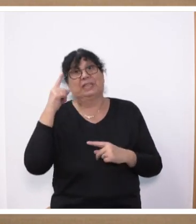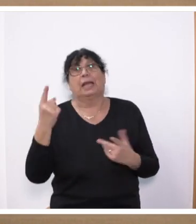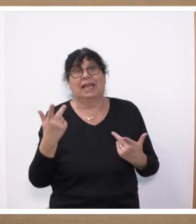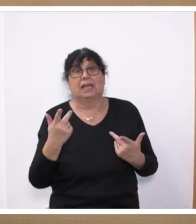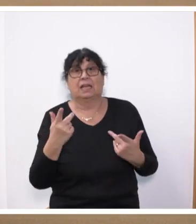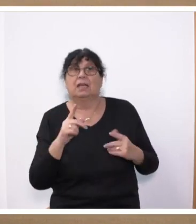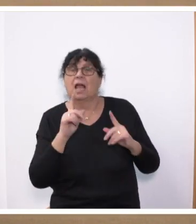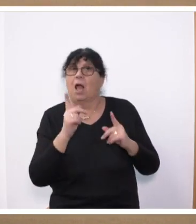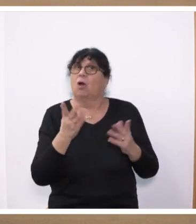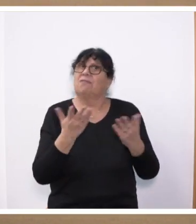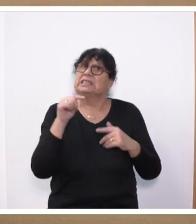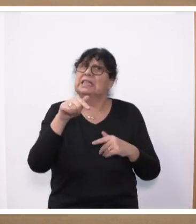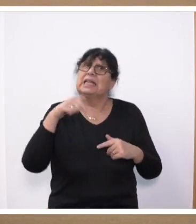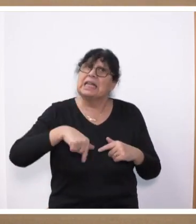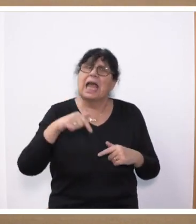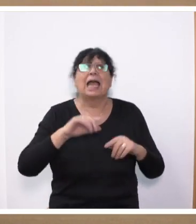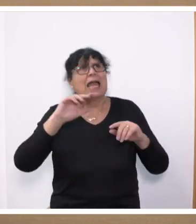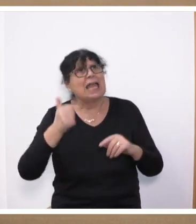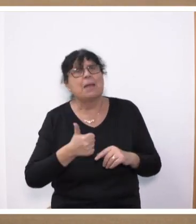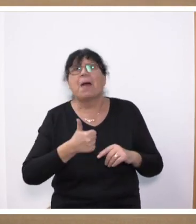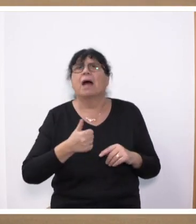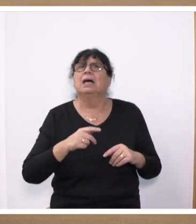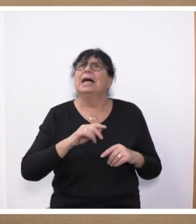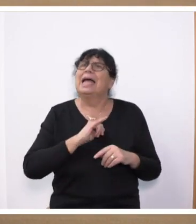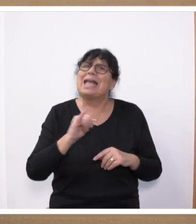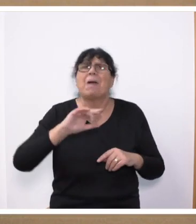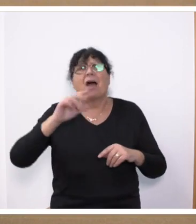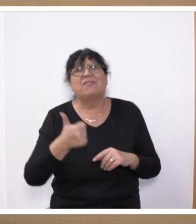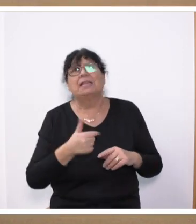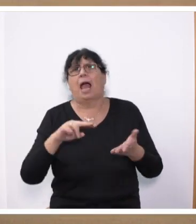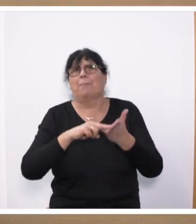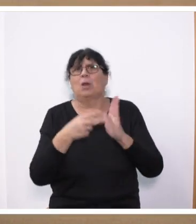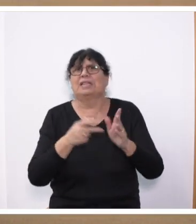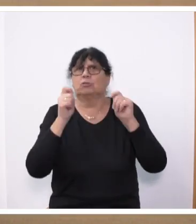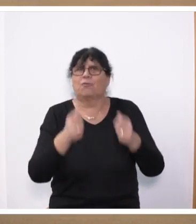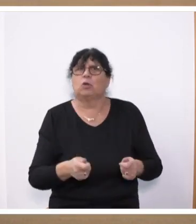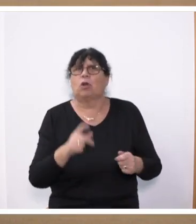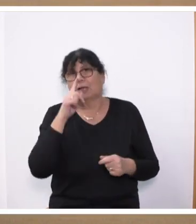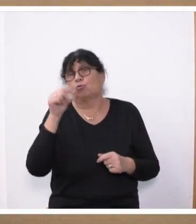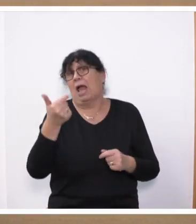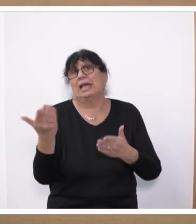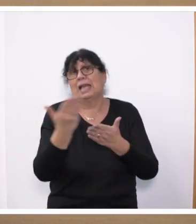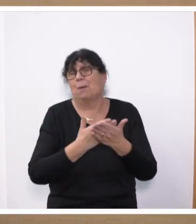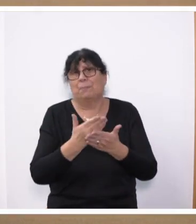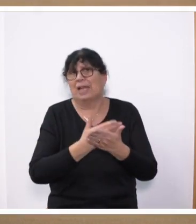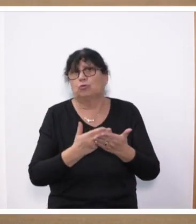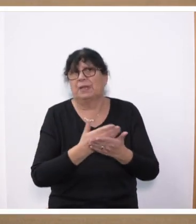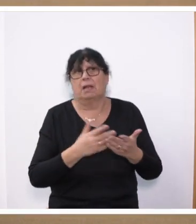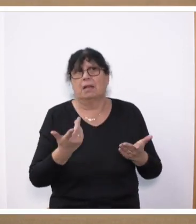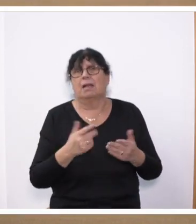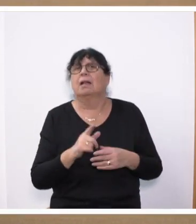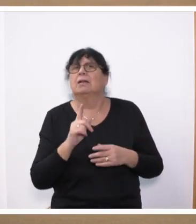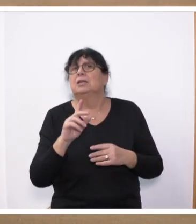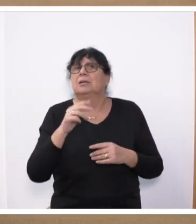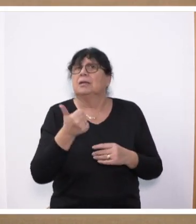mit dem, was Sie hier auch immer wieder innenpolitisch vorschlagen. Ich möchte hier nur ein Beispiel dieses Herren auch